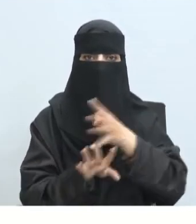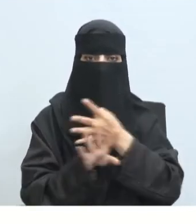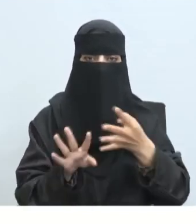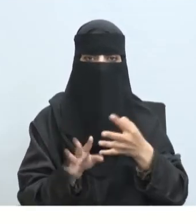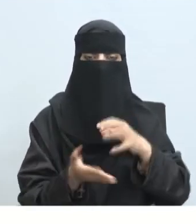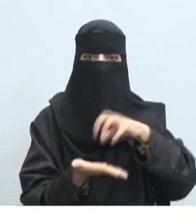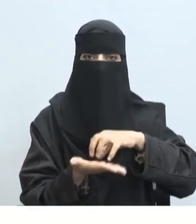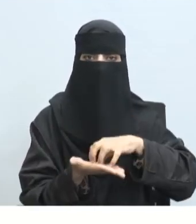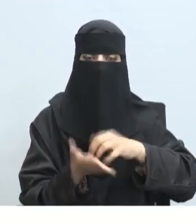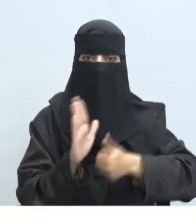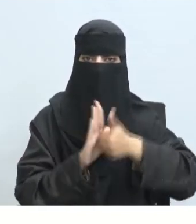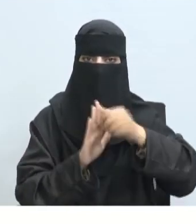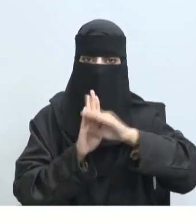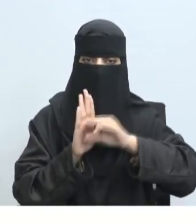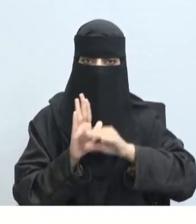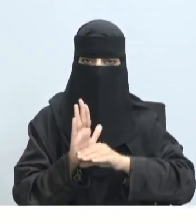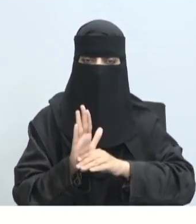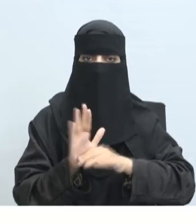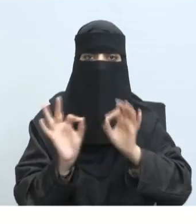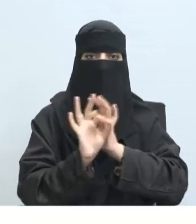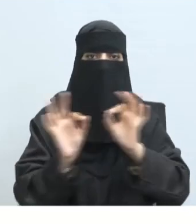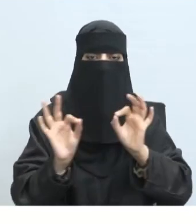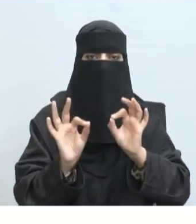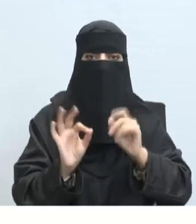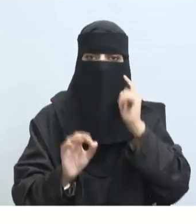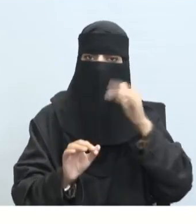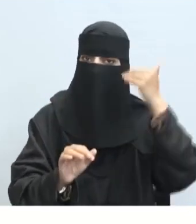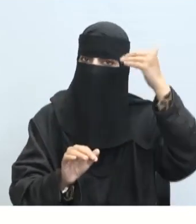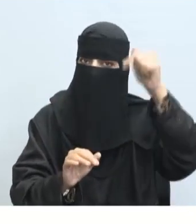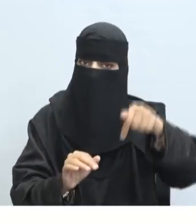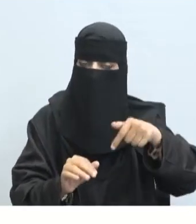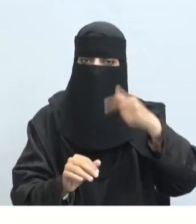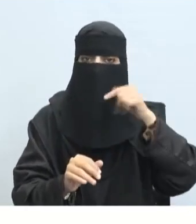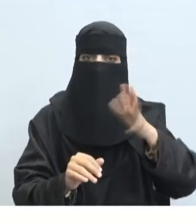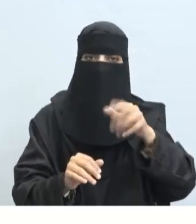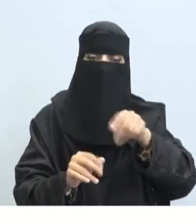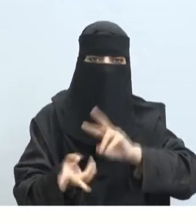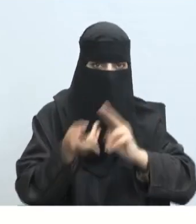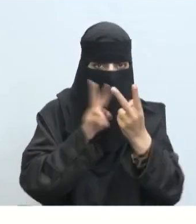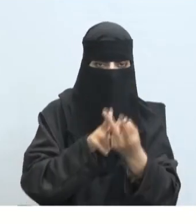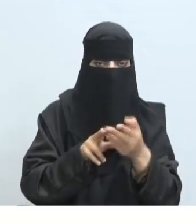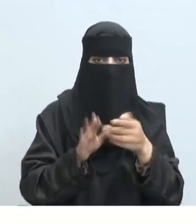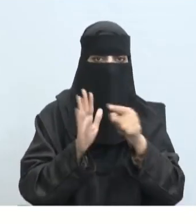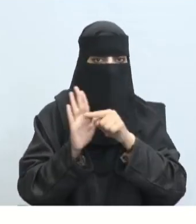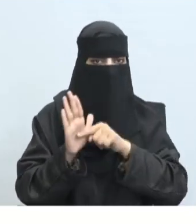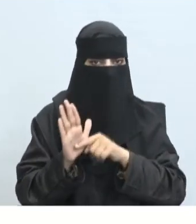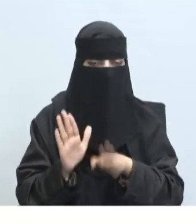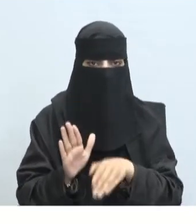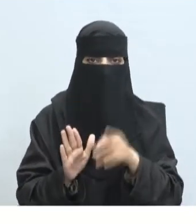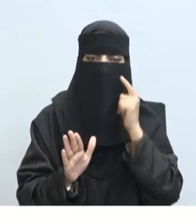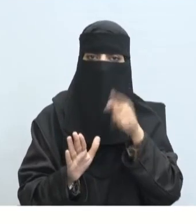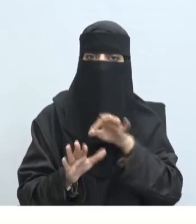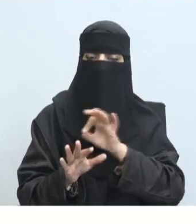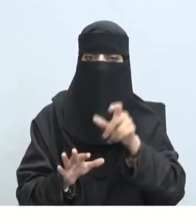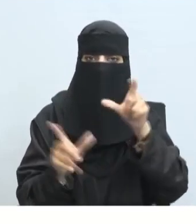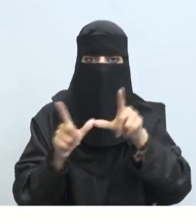محتويات لنجاح الفعاليه انشطه تلبي التوقعات كذلك قد يكون هنالك تغيير في الطلبات وبالتالي لابد ان يكون